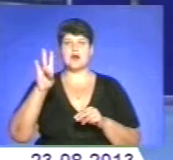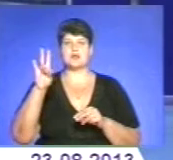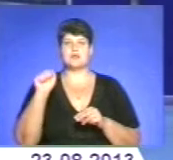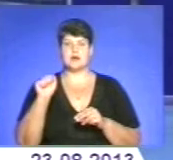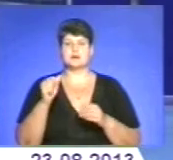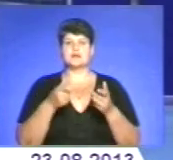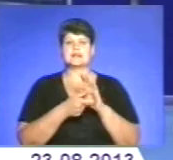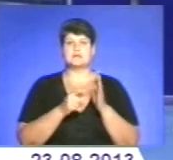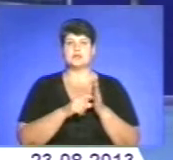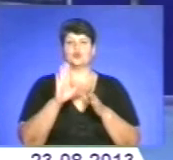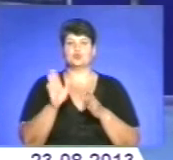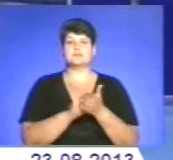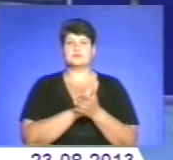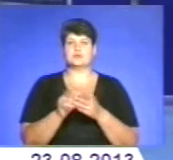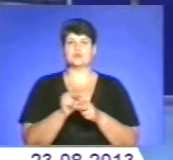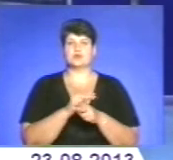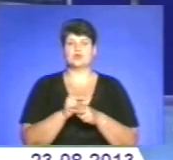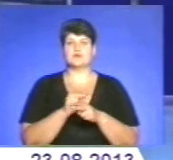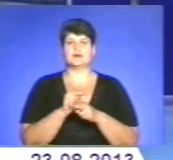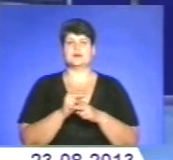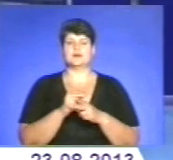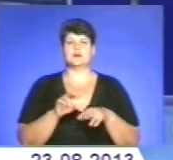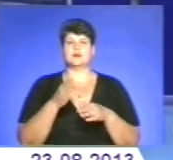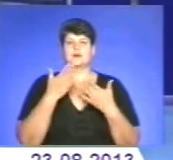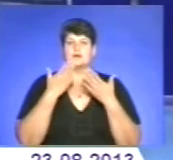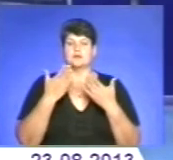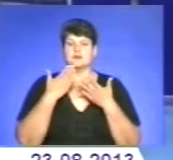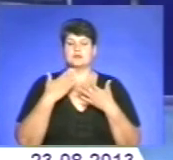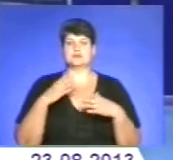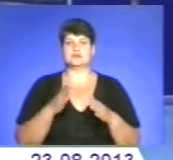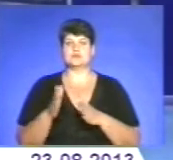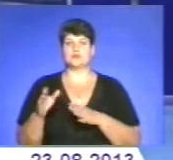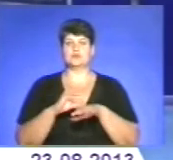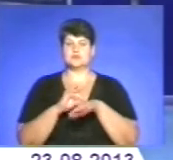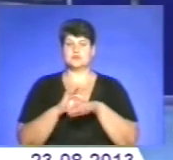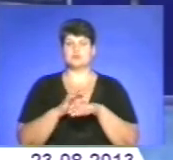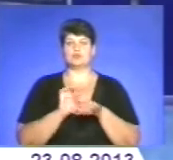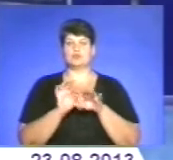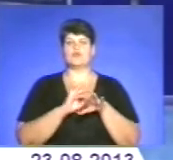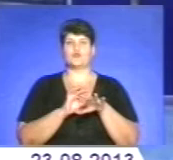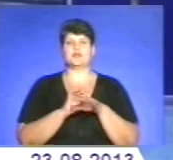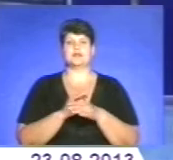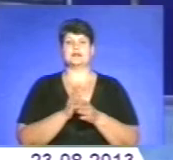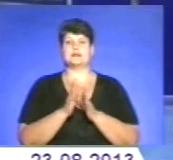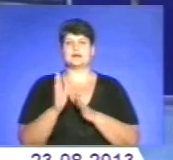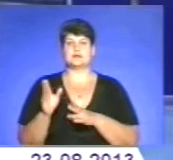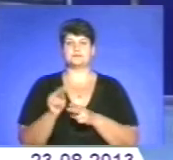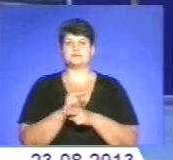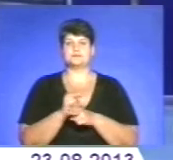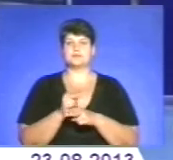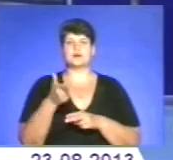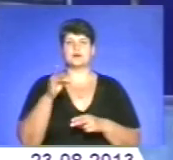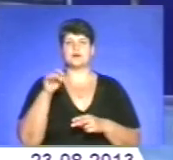хвороби бронхолегеневої системи, шкірних покривів, нервової системи, а також проводитимуть сеанси профілактики грипу та